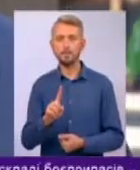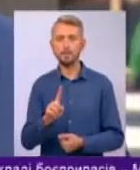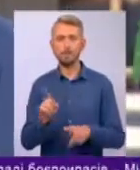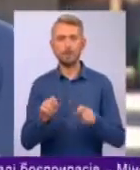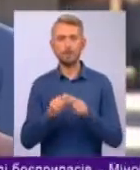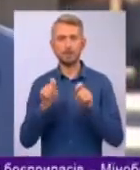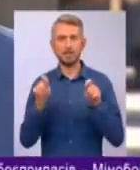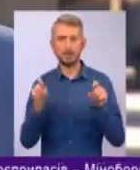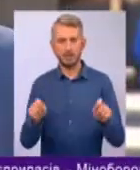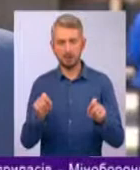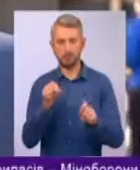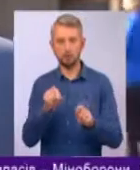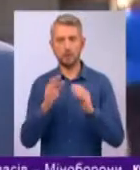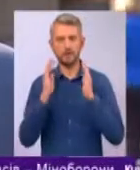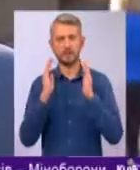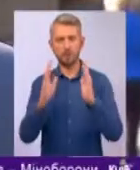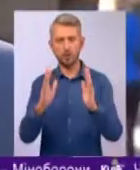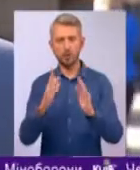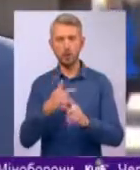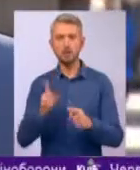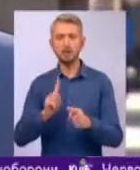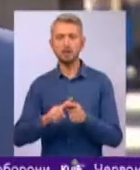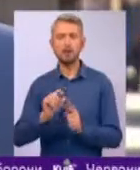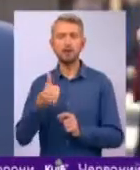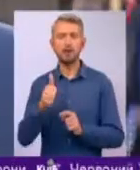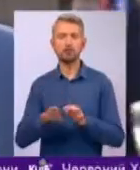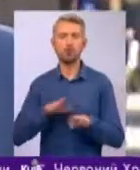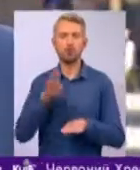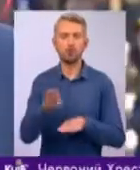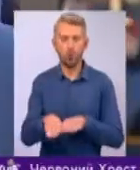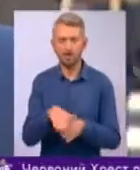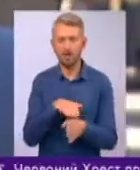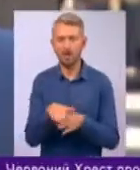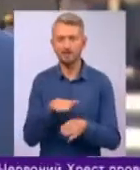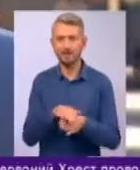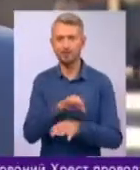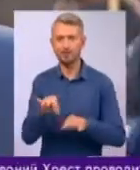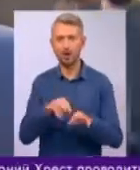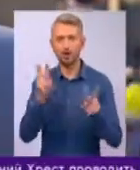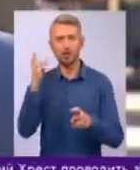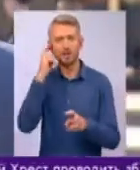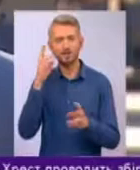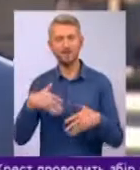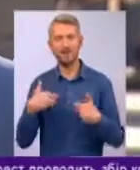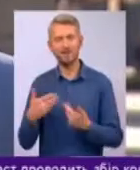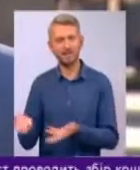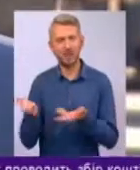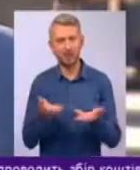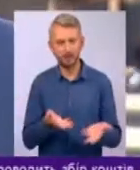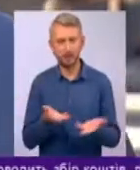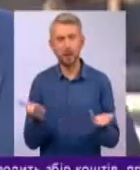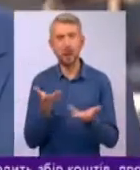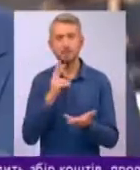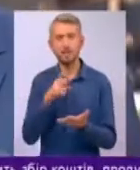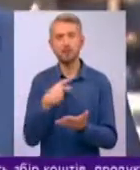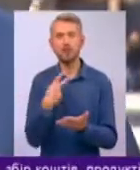відкриття цього скверу – це перший крок в реалізації проєкту «Київська вітальня», який